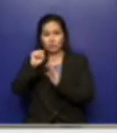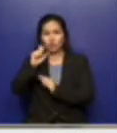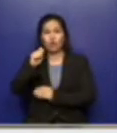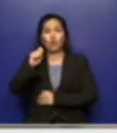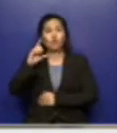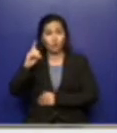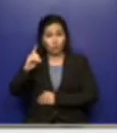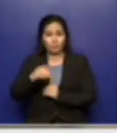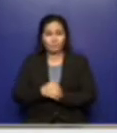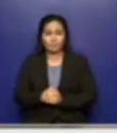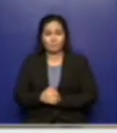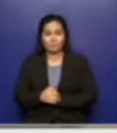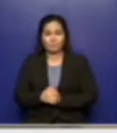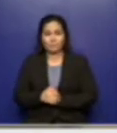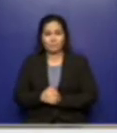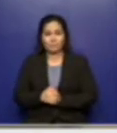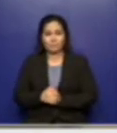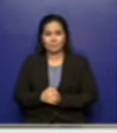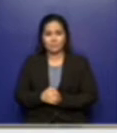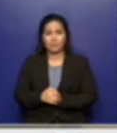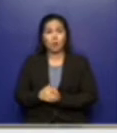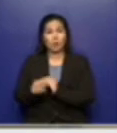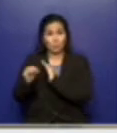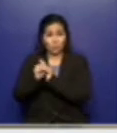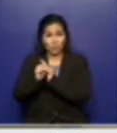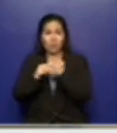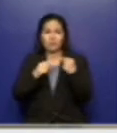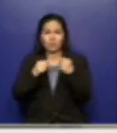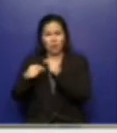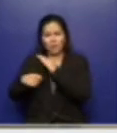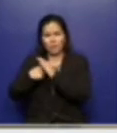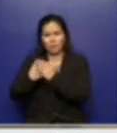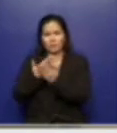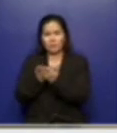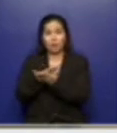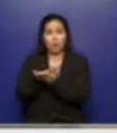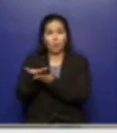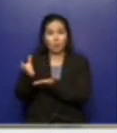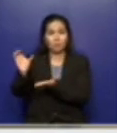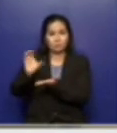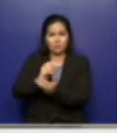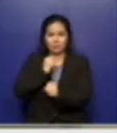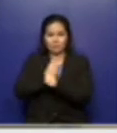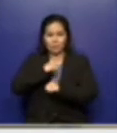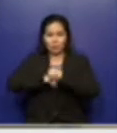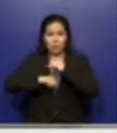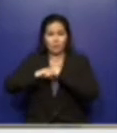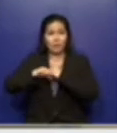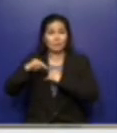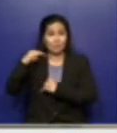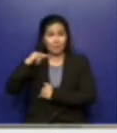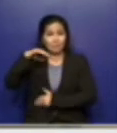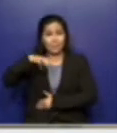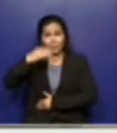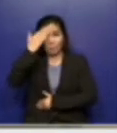างครับฉะนั้นเนี่ยเหตุที่ขออย่างนี้เพราะว่ามีข้อมูลจังหวัดครับในหน้าถัดไป